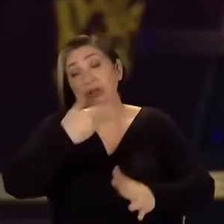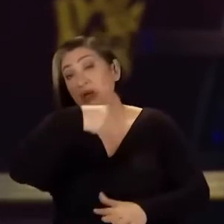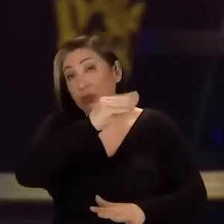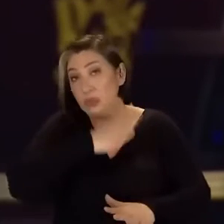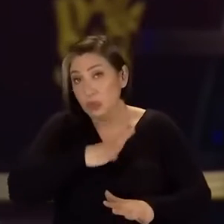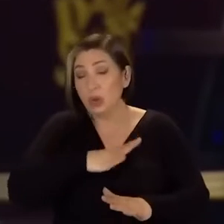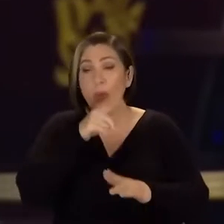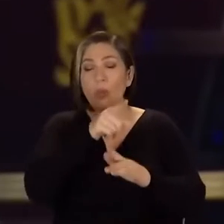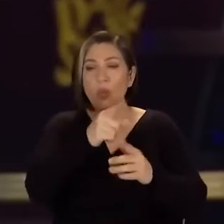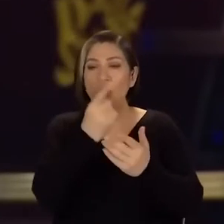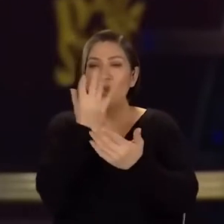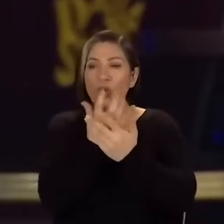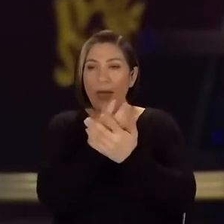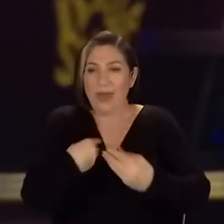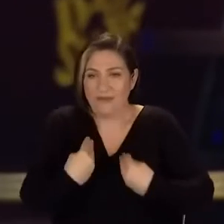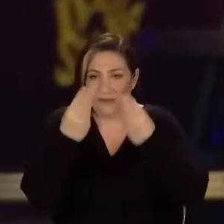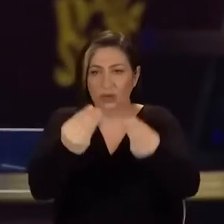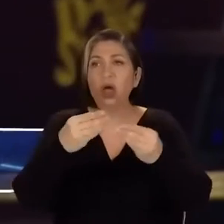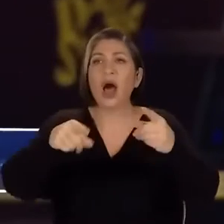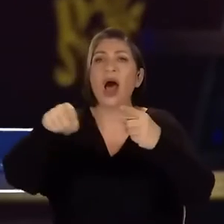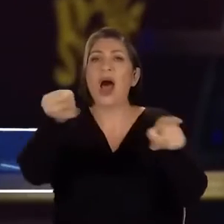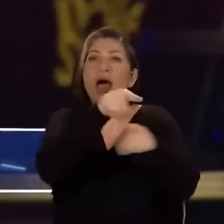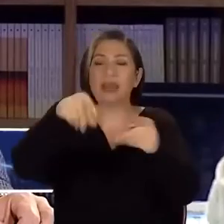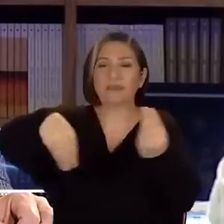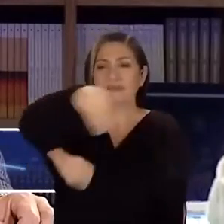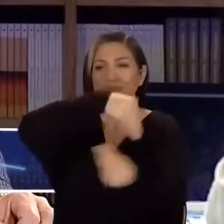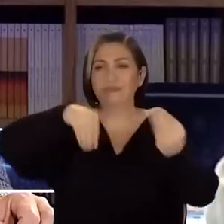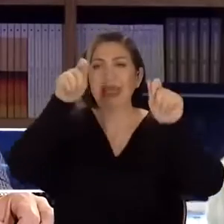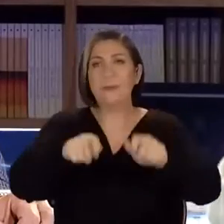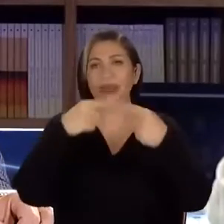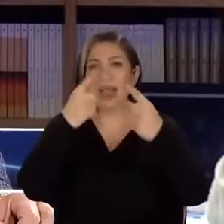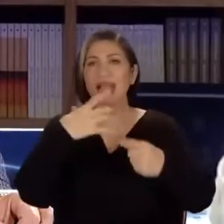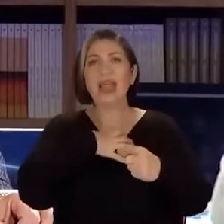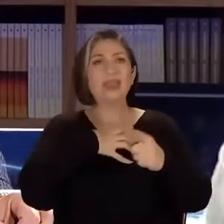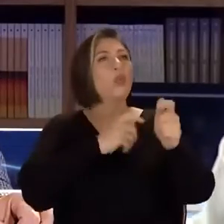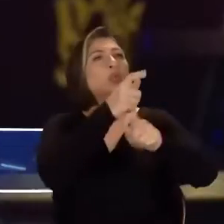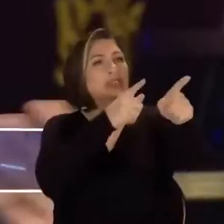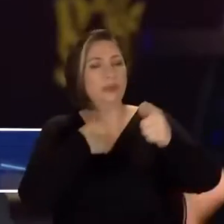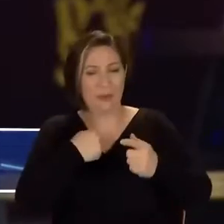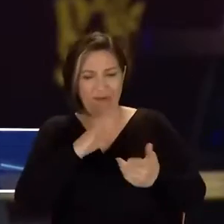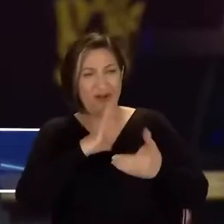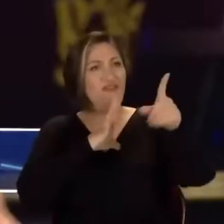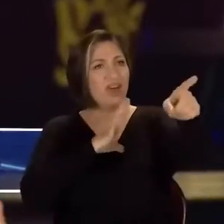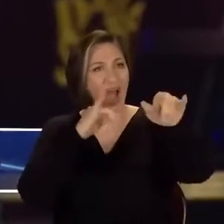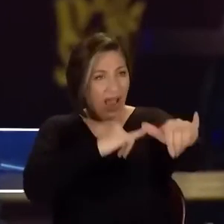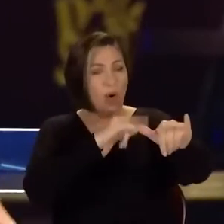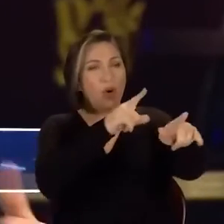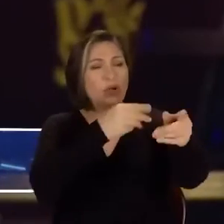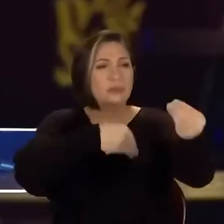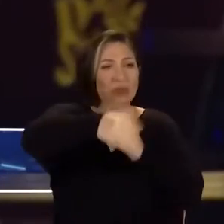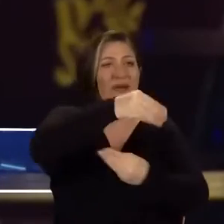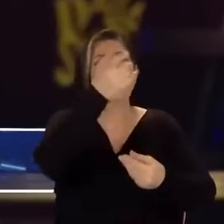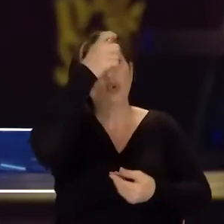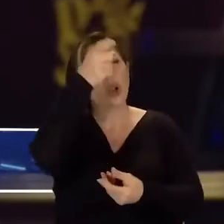istiyorsanız, biz bu arayüzü size sunarak bir pazar yeri oluşturuyoruz. Ve diğer kullanıcılarımızla kendi aranızda bu kripto parayı Türk lirasına karşı veya